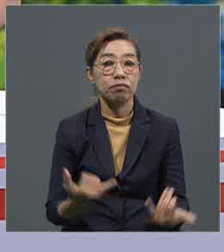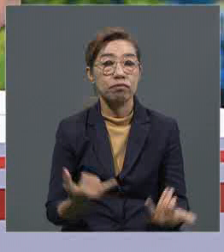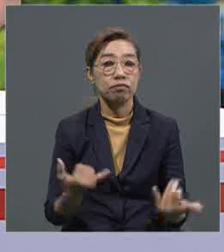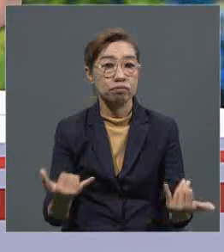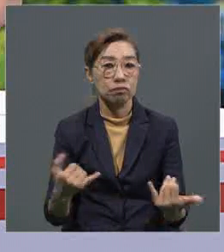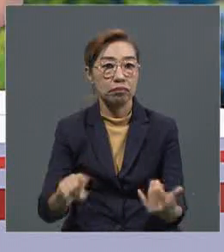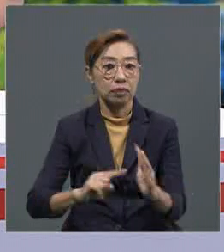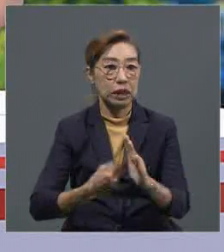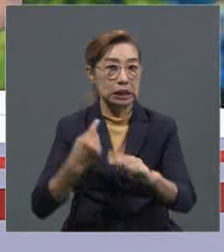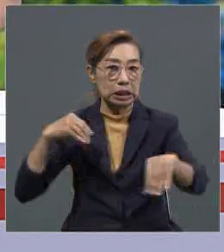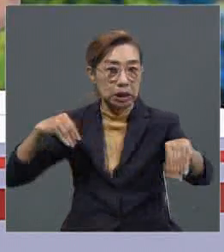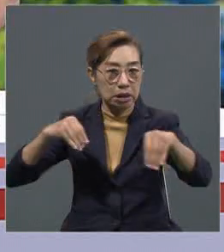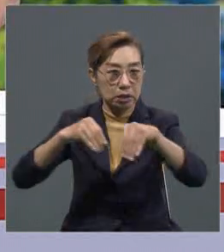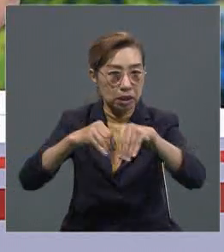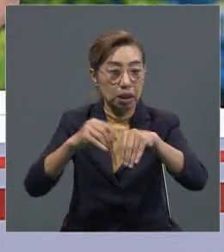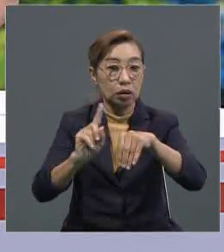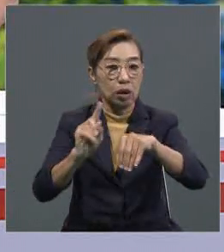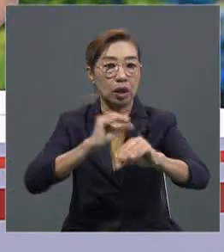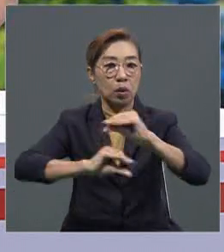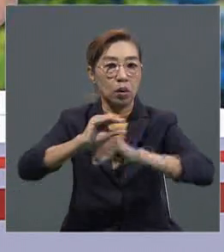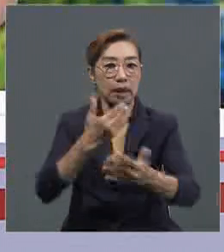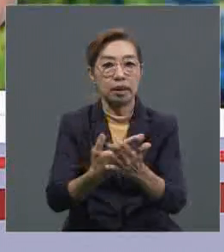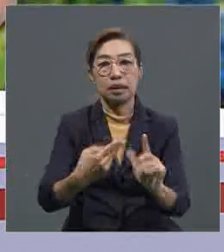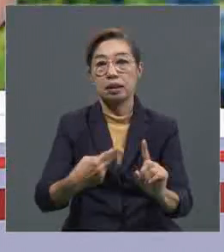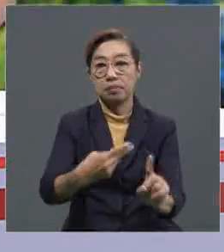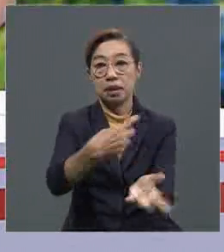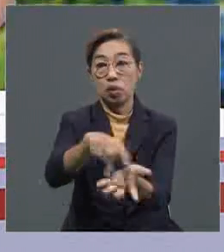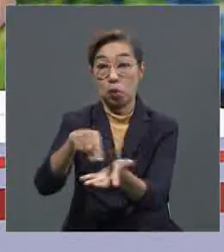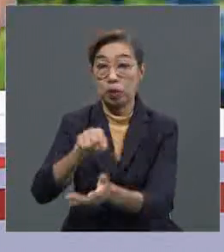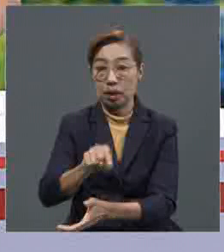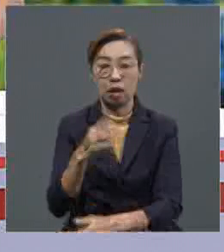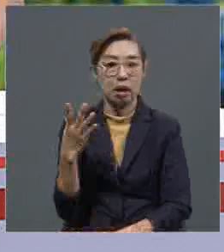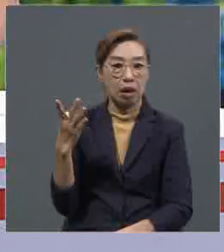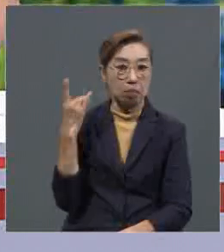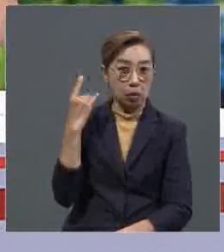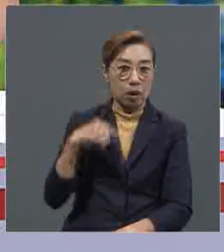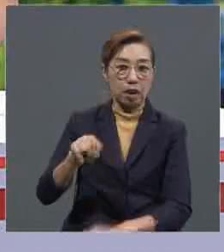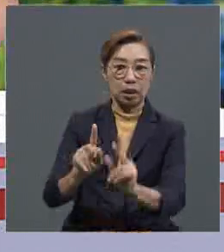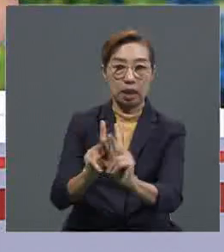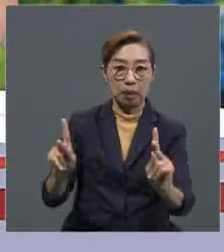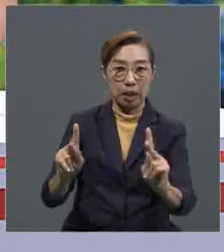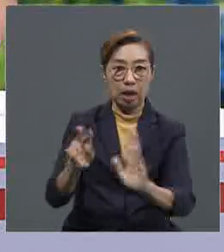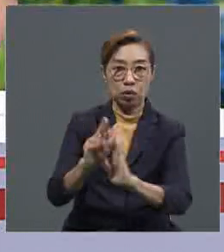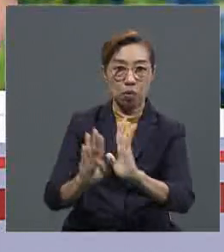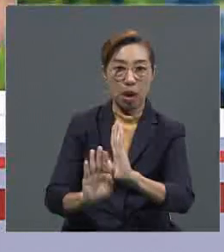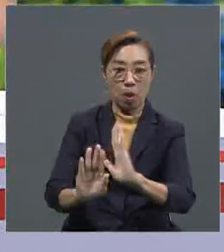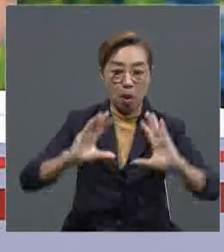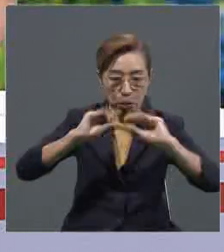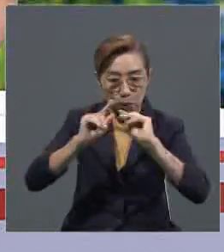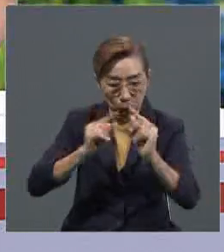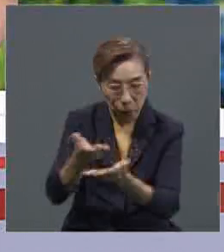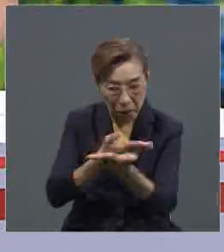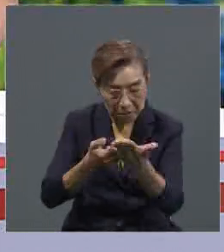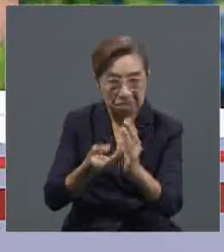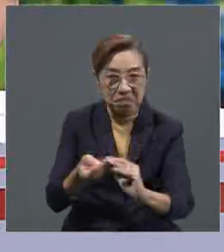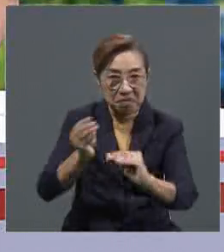ตอนนี้ก็เข้าสู่นับถอยหลังแล้วนะคะสำหรับโครงการ Digital Wallet 10,000 บาทเมื่อวานนี้ก็มีการประชุมคณะกรรมการนโยบายนะคะหลายเรื่องก็มีความคืบ